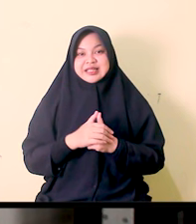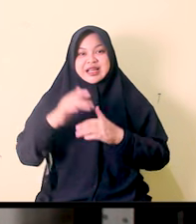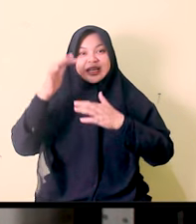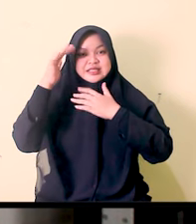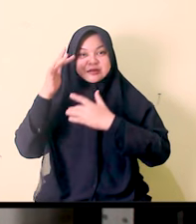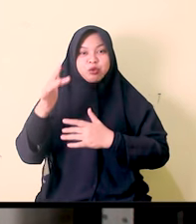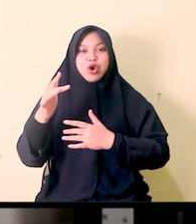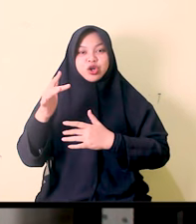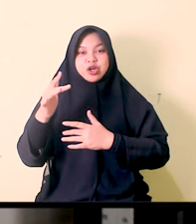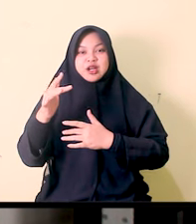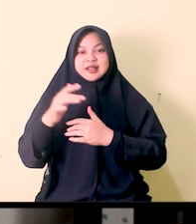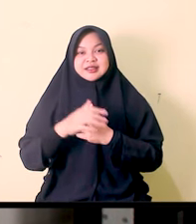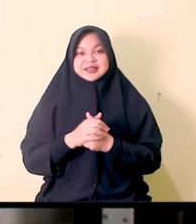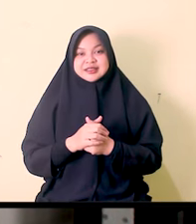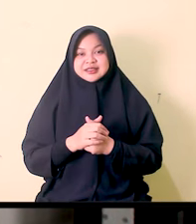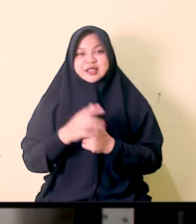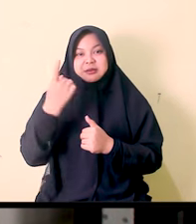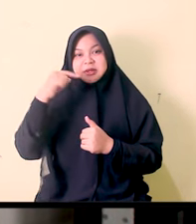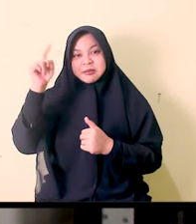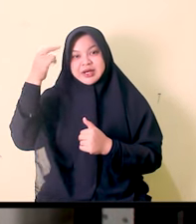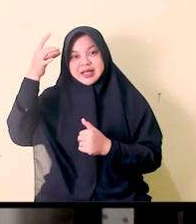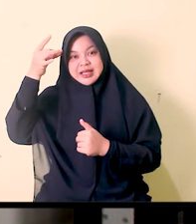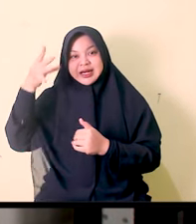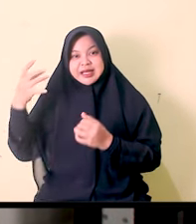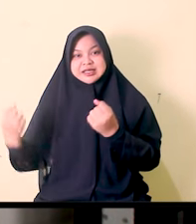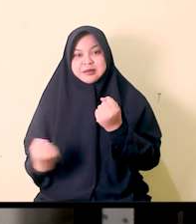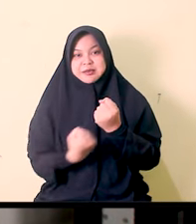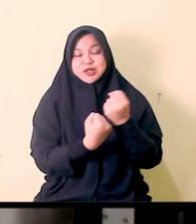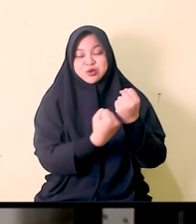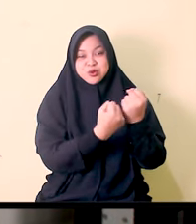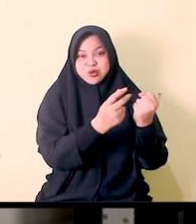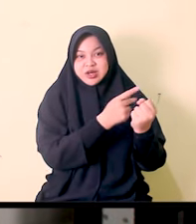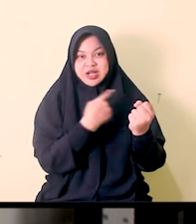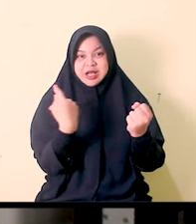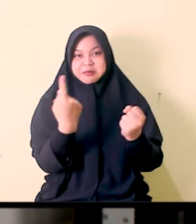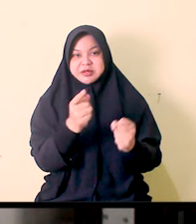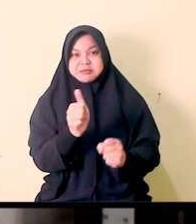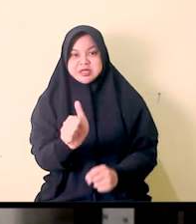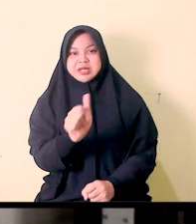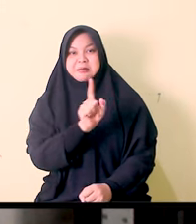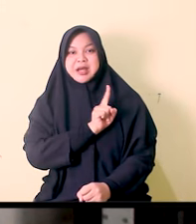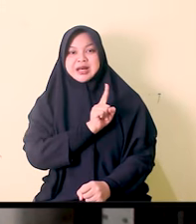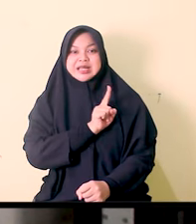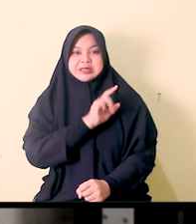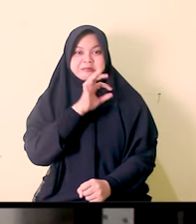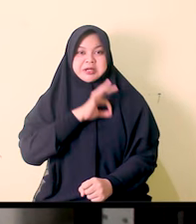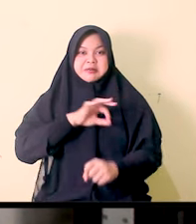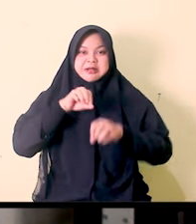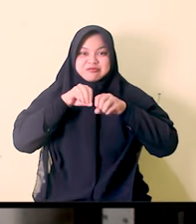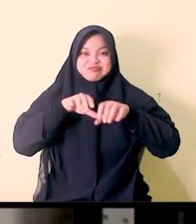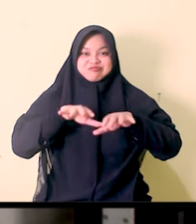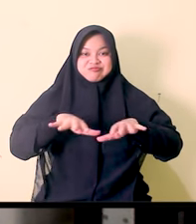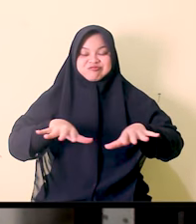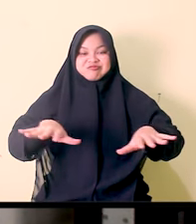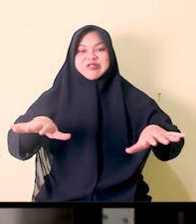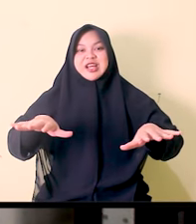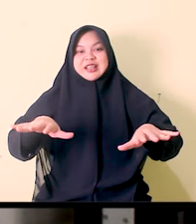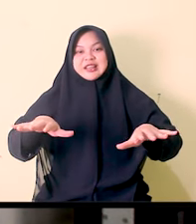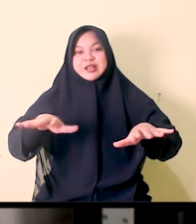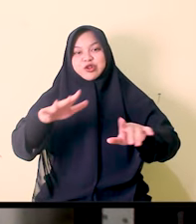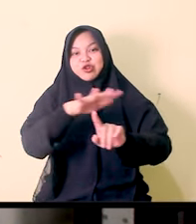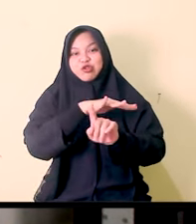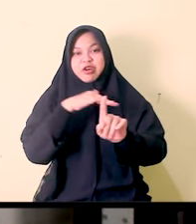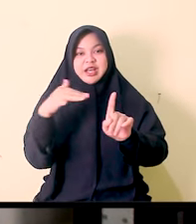yaitu semoga set Pemdes mensupport kami untuk menjadi sosok Mandiri dan bermanfaat buat warga